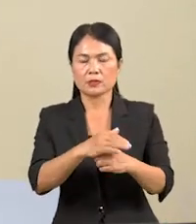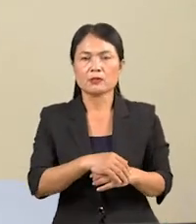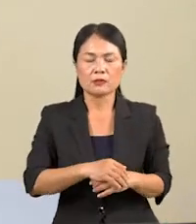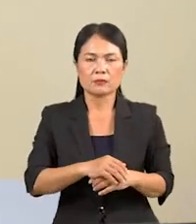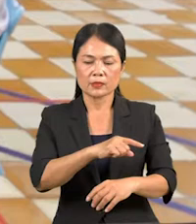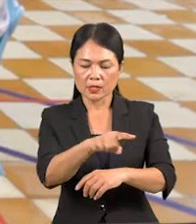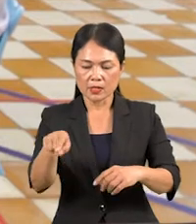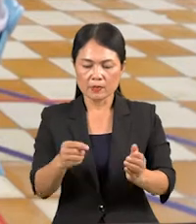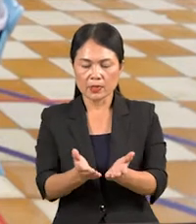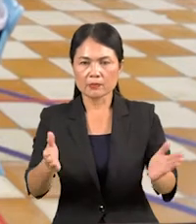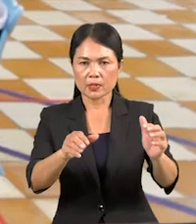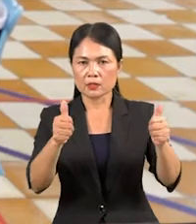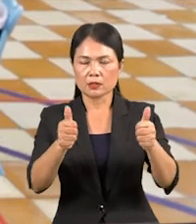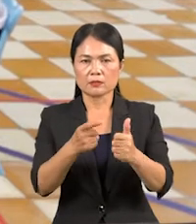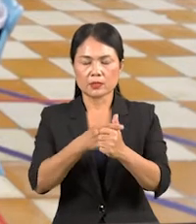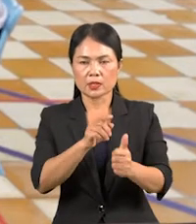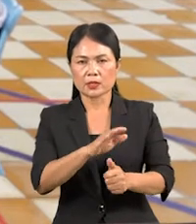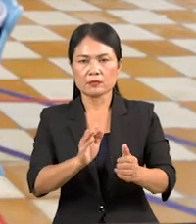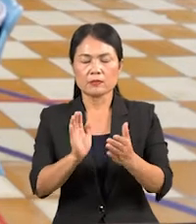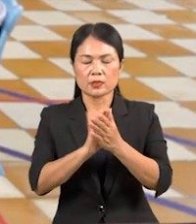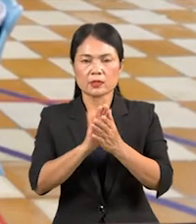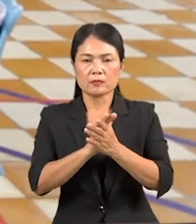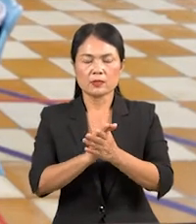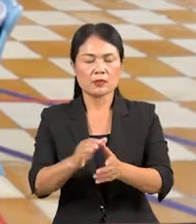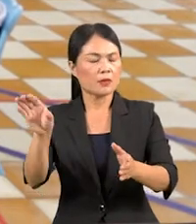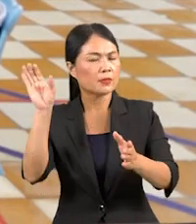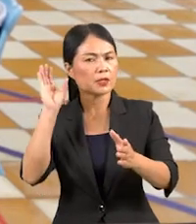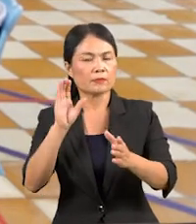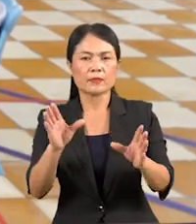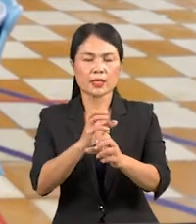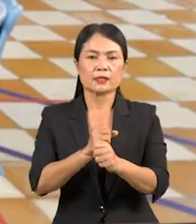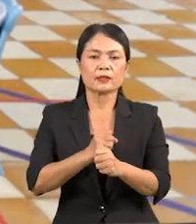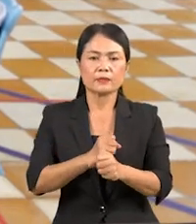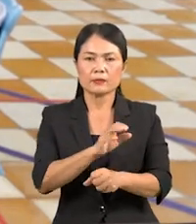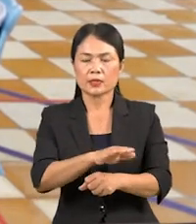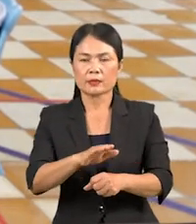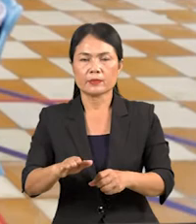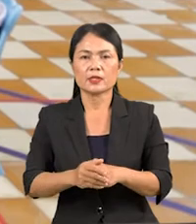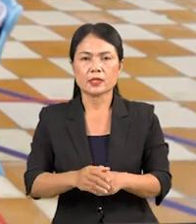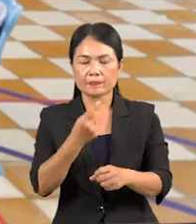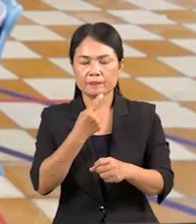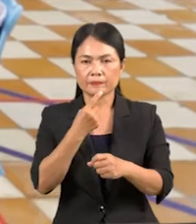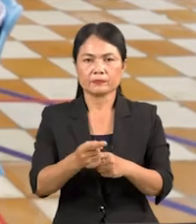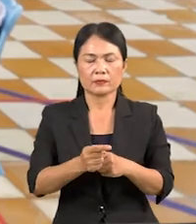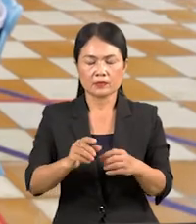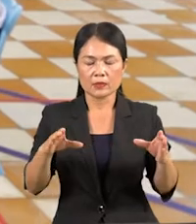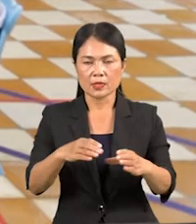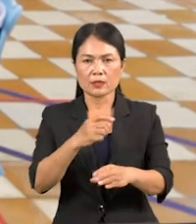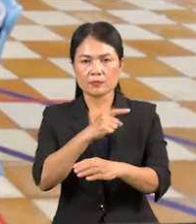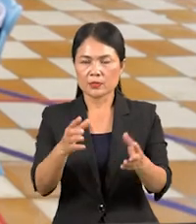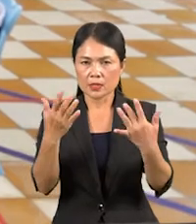បានល្អមុនគេកូនកូនត្រូវទះដៃក្នុងក្រុមឲ្យលឺបានទេណាកូនណាដើម្បីបញ្ជាក់ថាក្រុមយើ